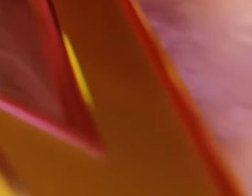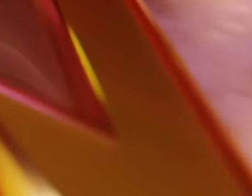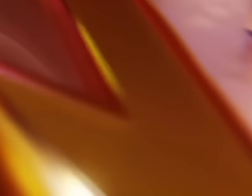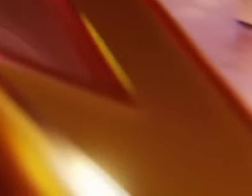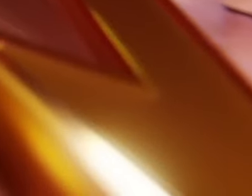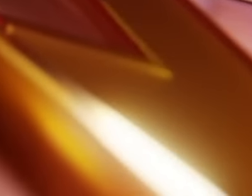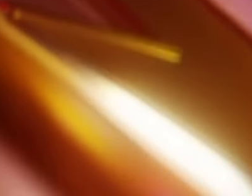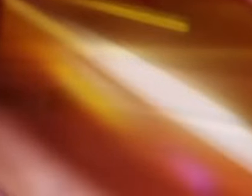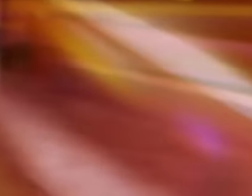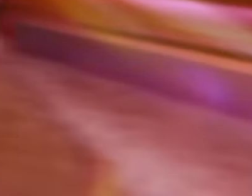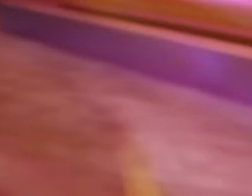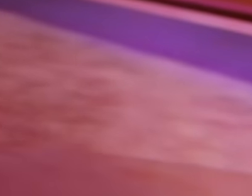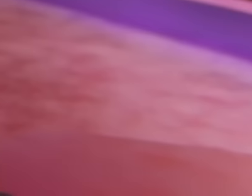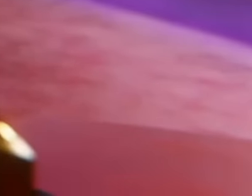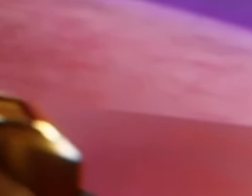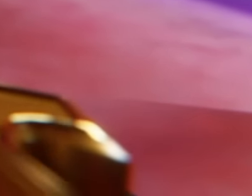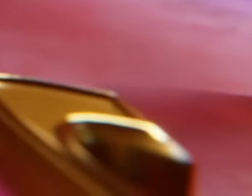يا